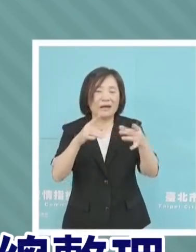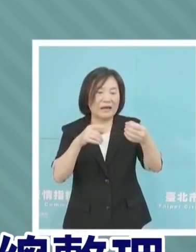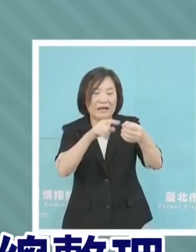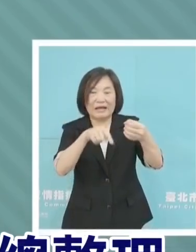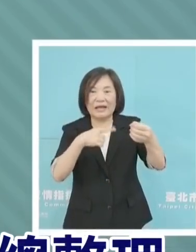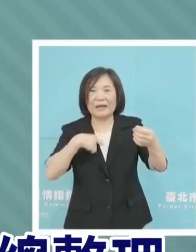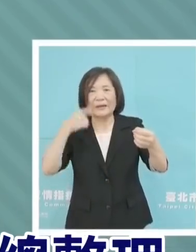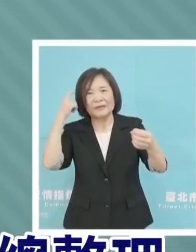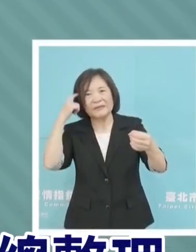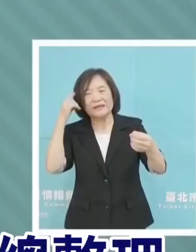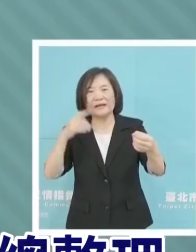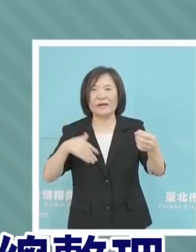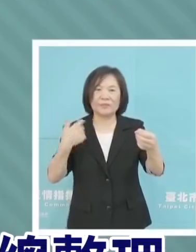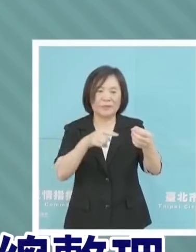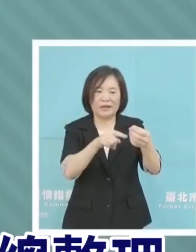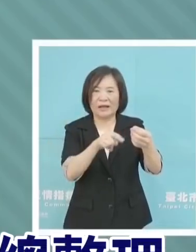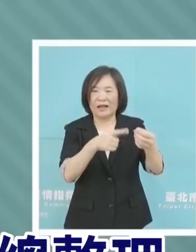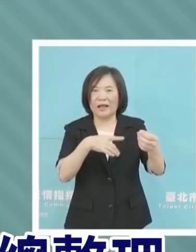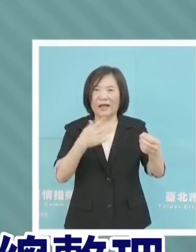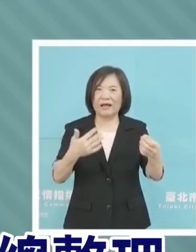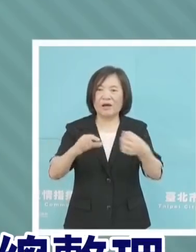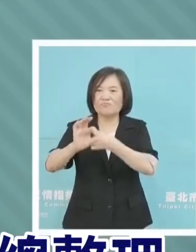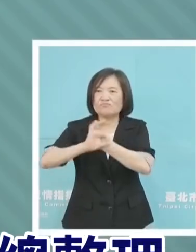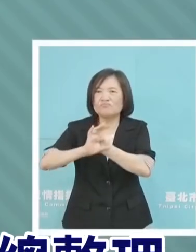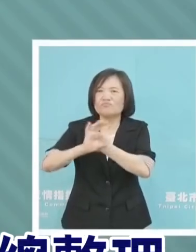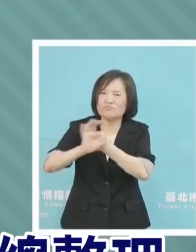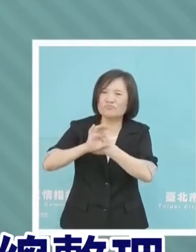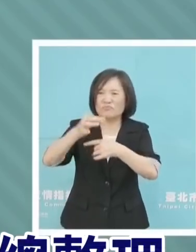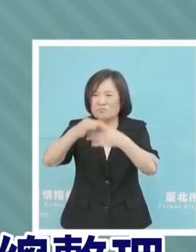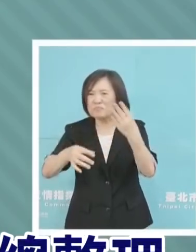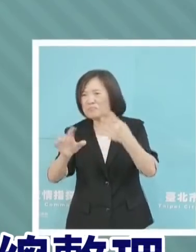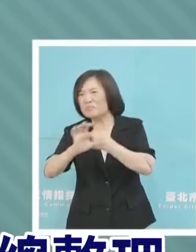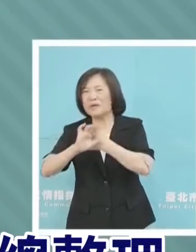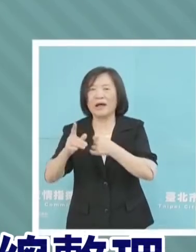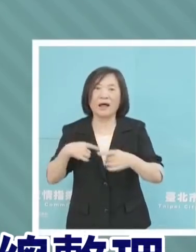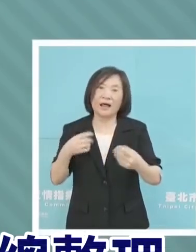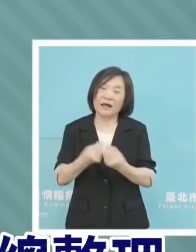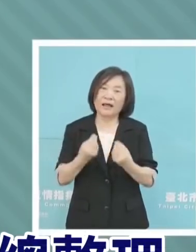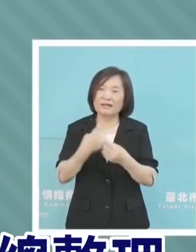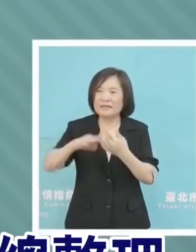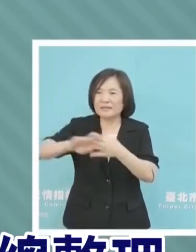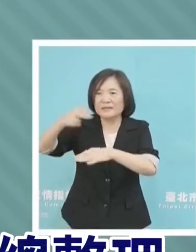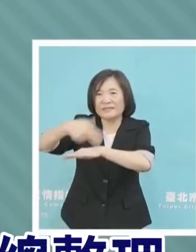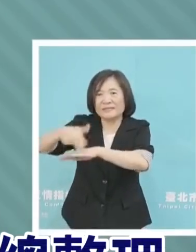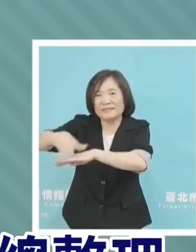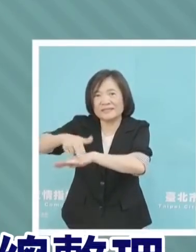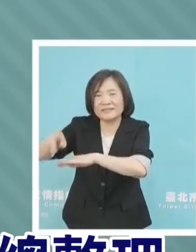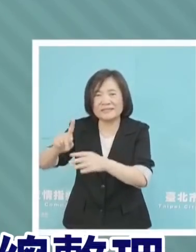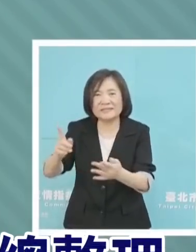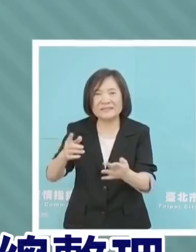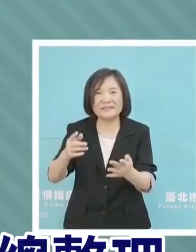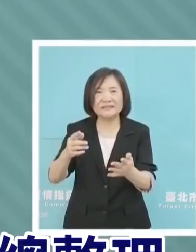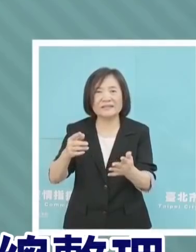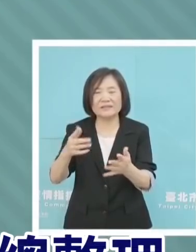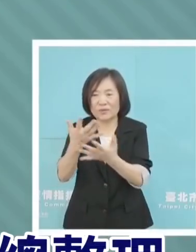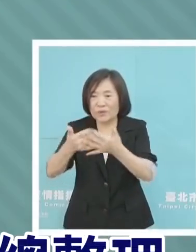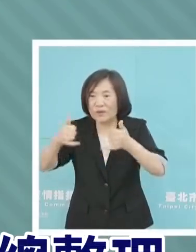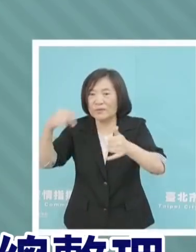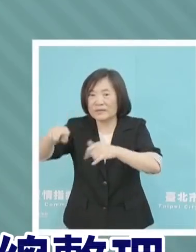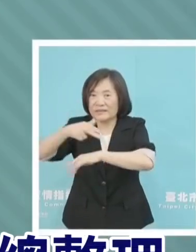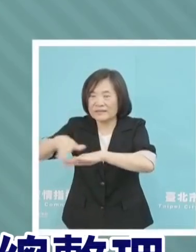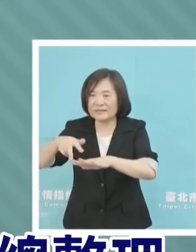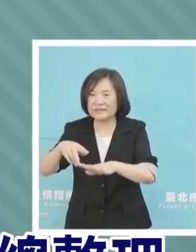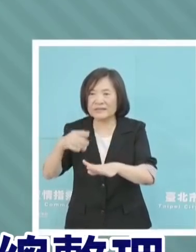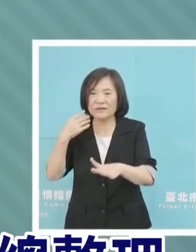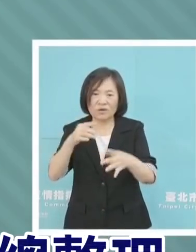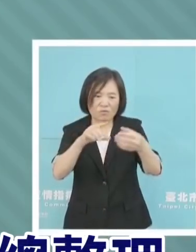个，你也不晓得那个后要建立一个候补机制，那还在，难道还在设计一套网络系统吗？所以我